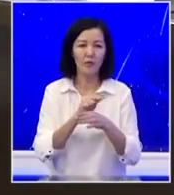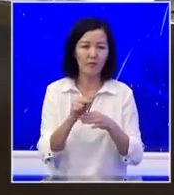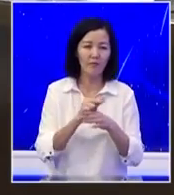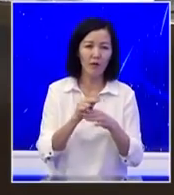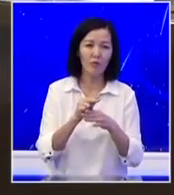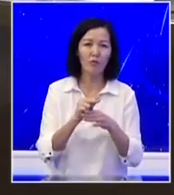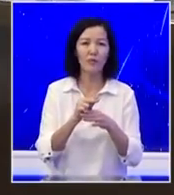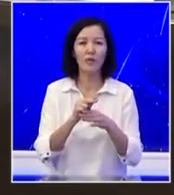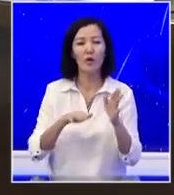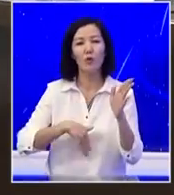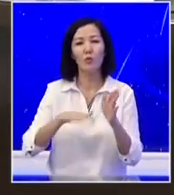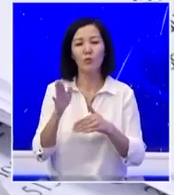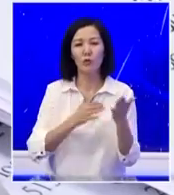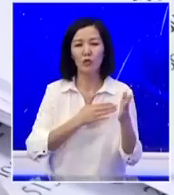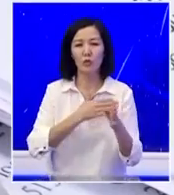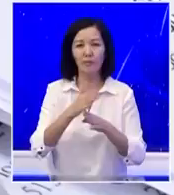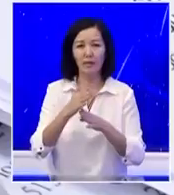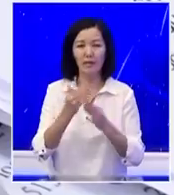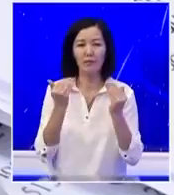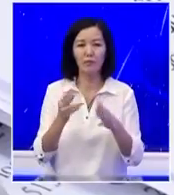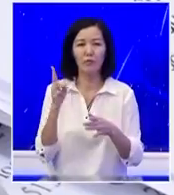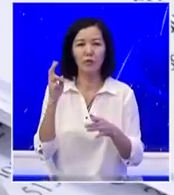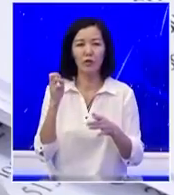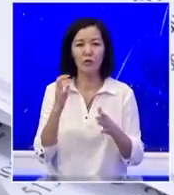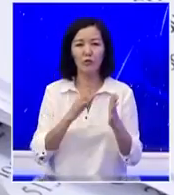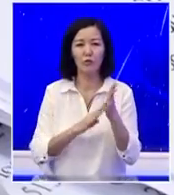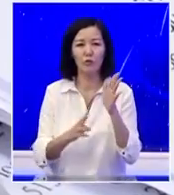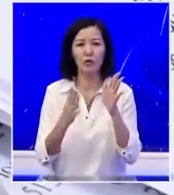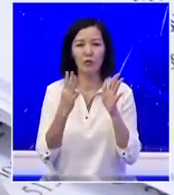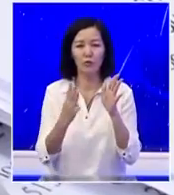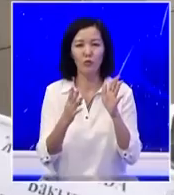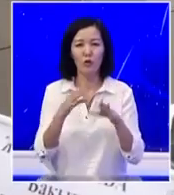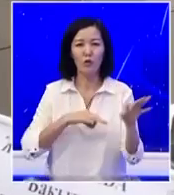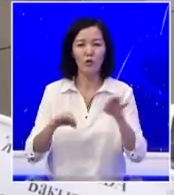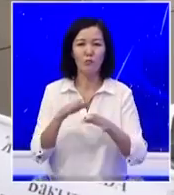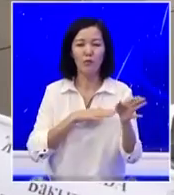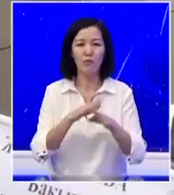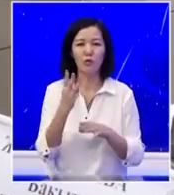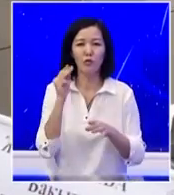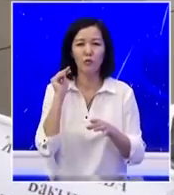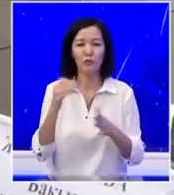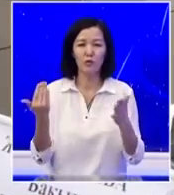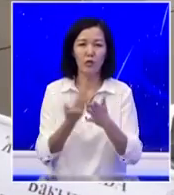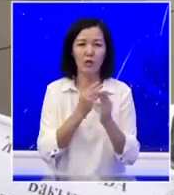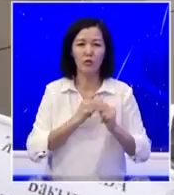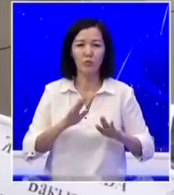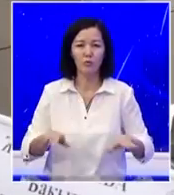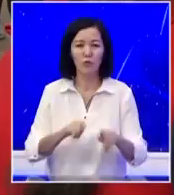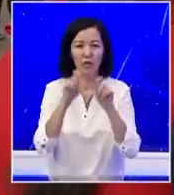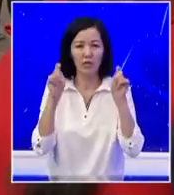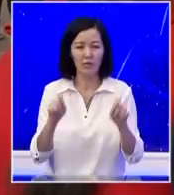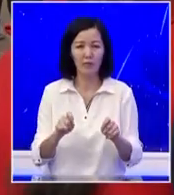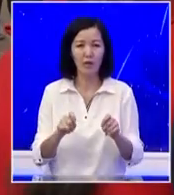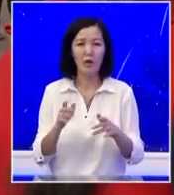келтіруге, инфрақұрылымды жақсартуға бағытталған. Бүгінде 294 жоба бойынша 3000-нан аса жаңа жұмыс